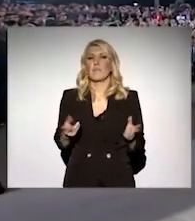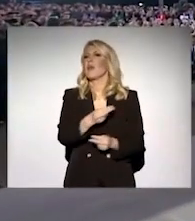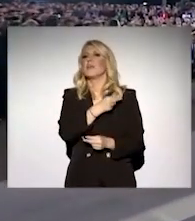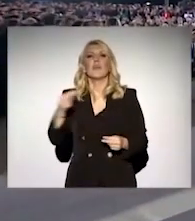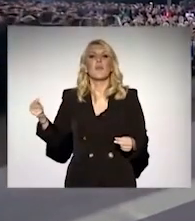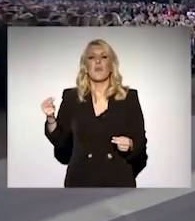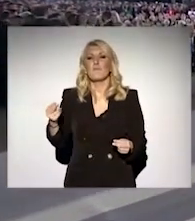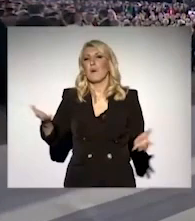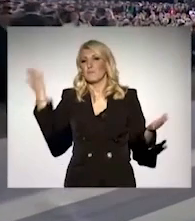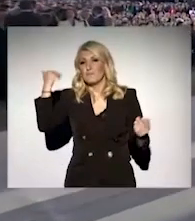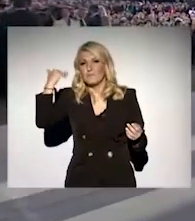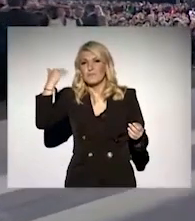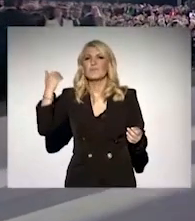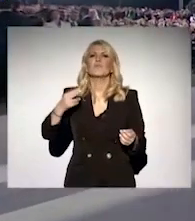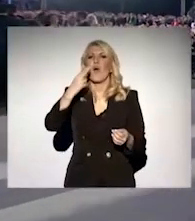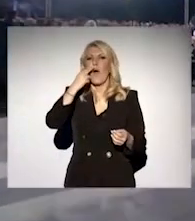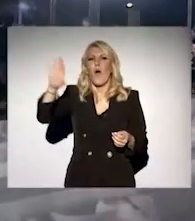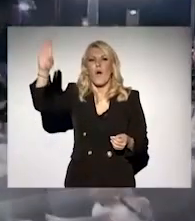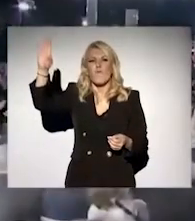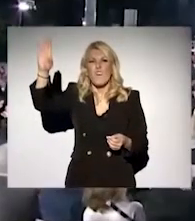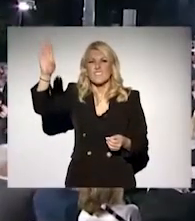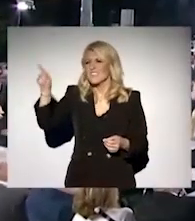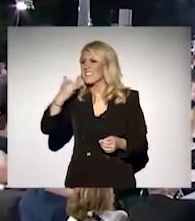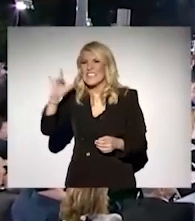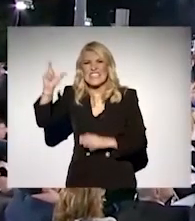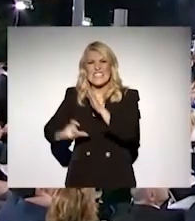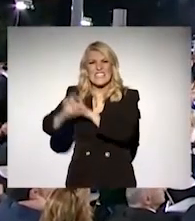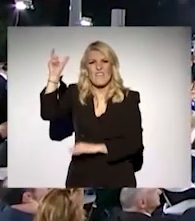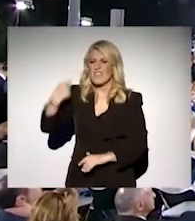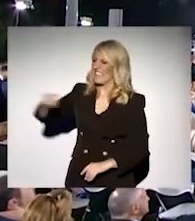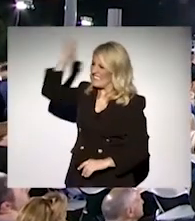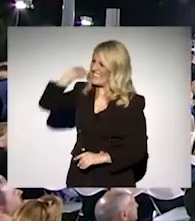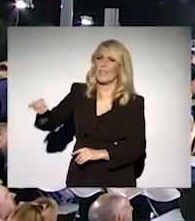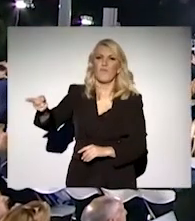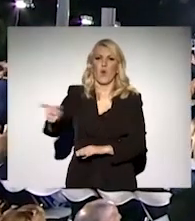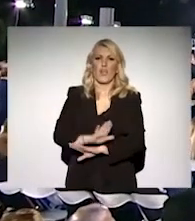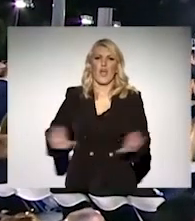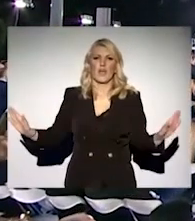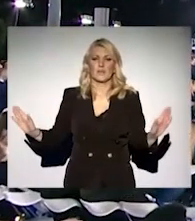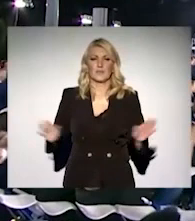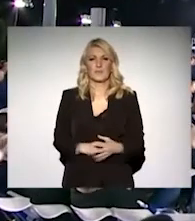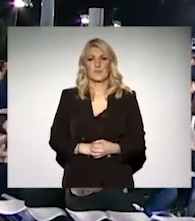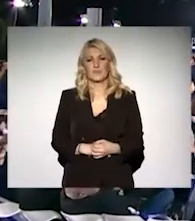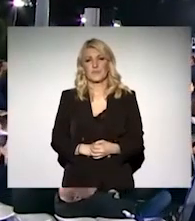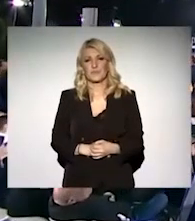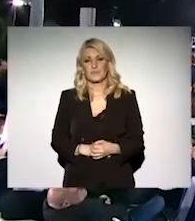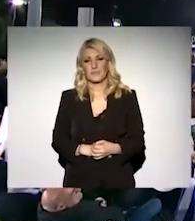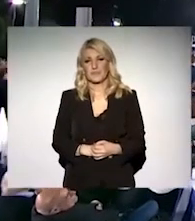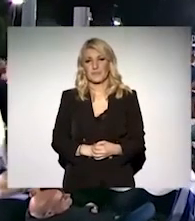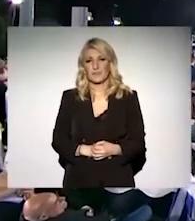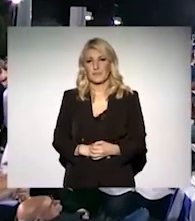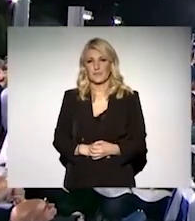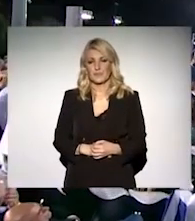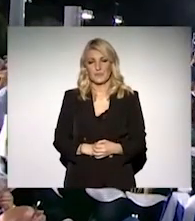εκπροσωπούν και εν πάση περιπτώσει τους σεβόμαστε κτλ. Μία τελείως διαφορετική γραμμή φυσικά από αυτή που